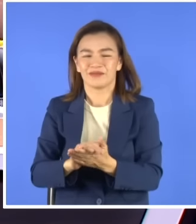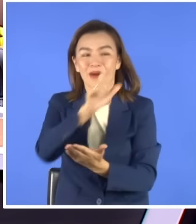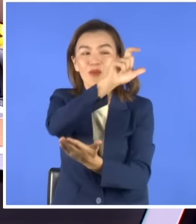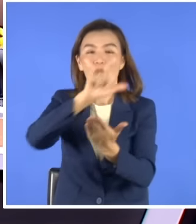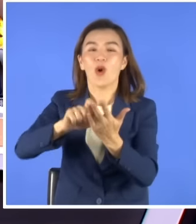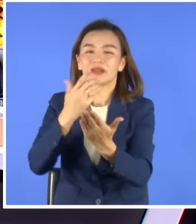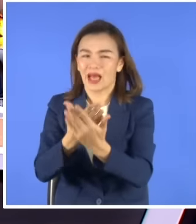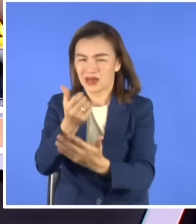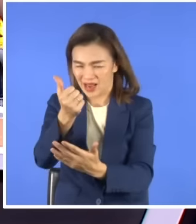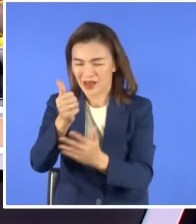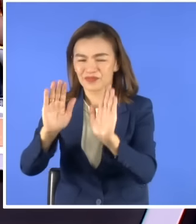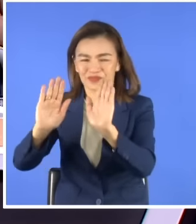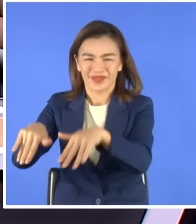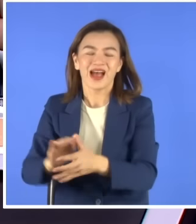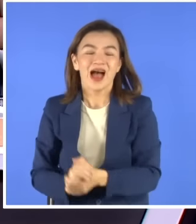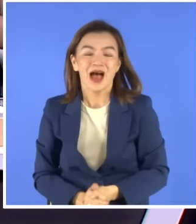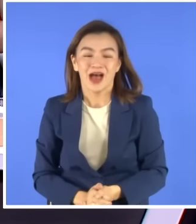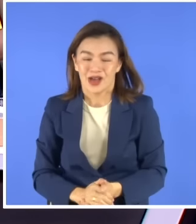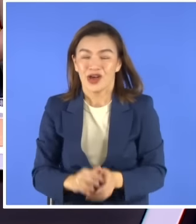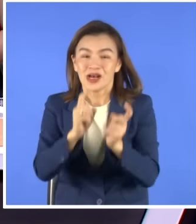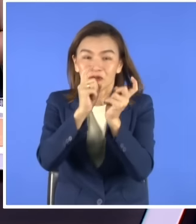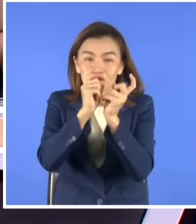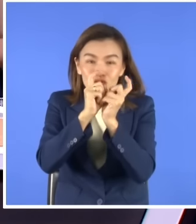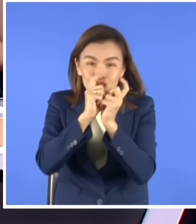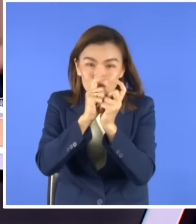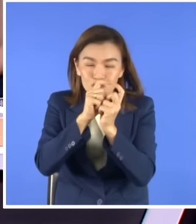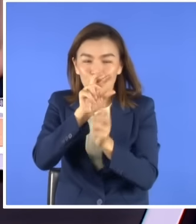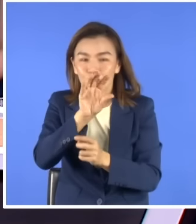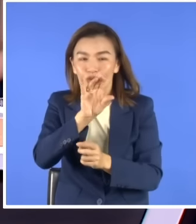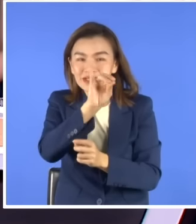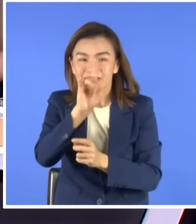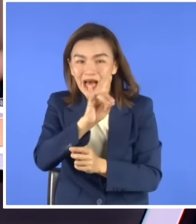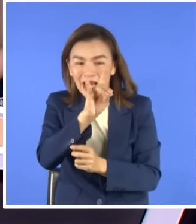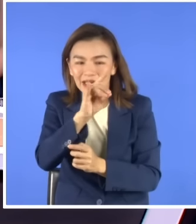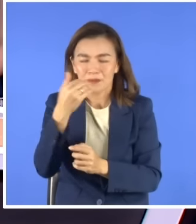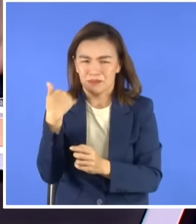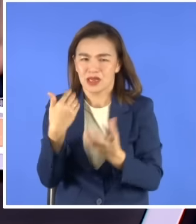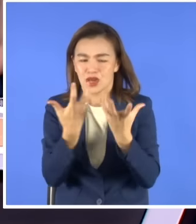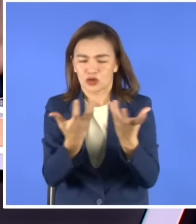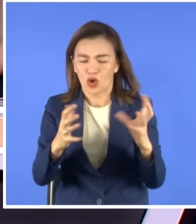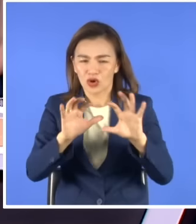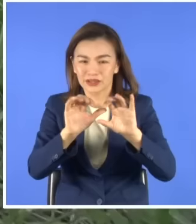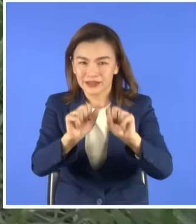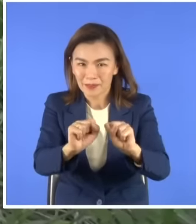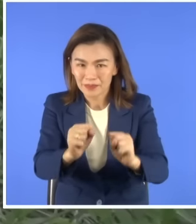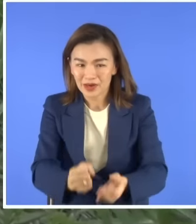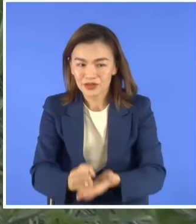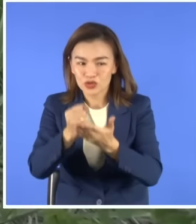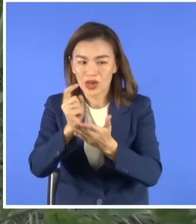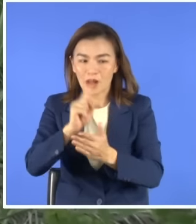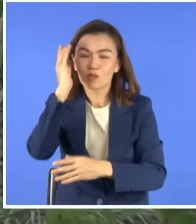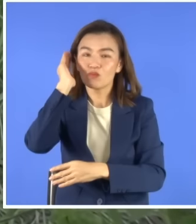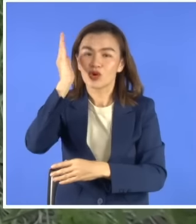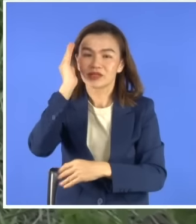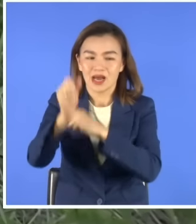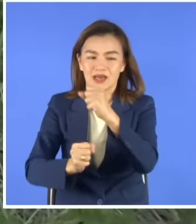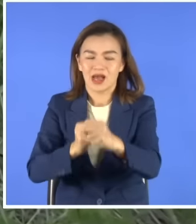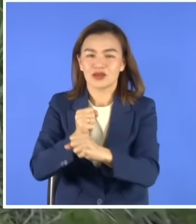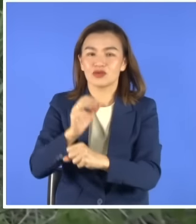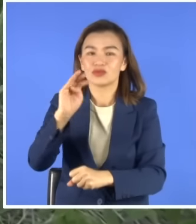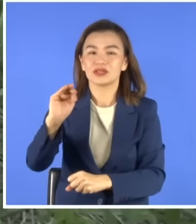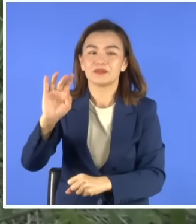ๆแต่จับหนูแบบ 4ขาคุณผู้ชมหนูนาเนี่ยเขาก็ต้องมีอุปกรณ์การจับนะคะแล้วชายคนนี้อายุ 48ปีบอกว่า